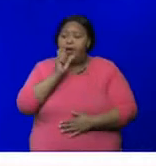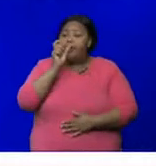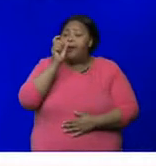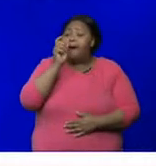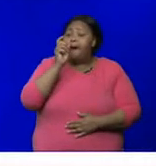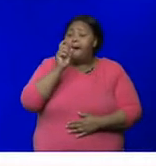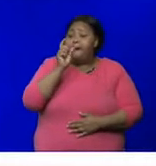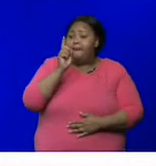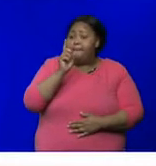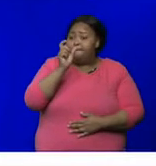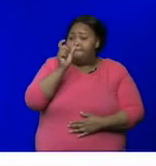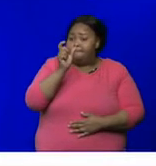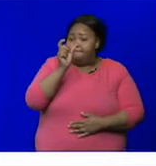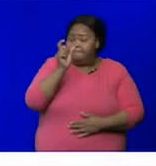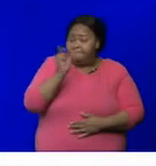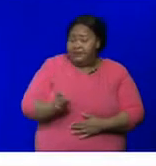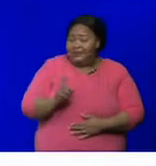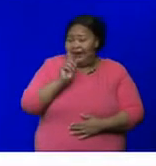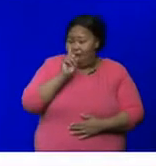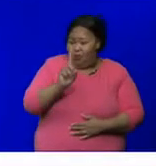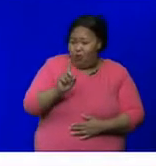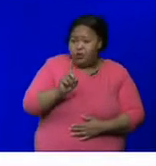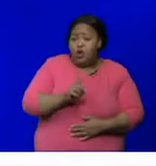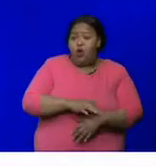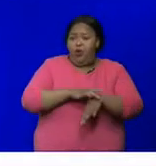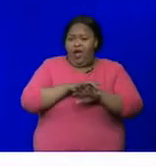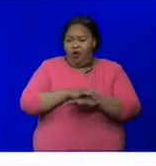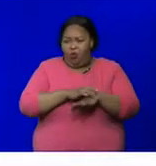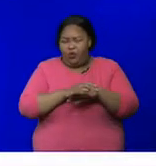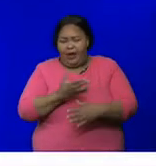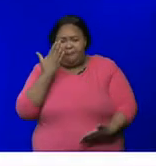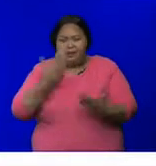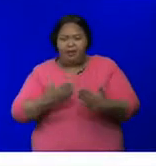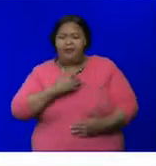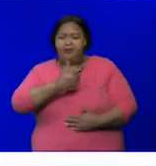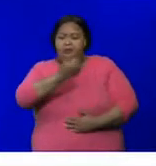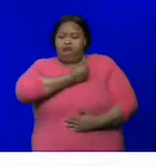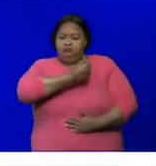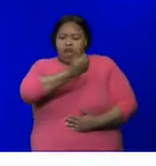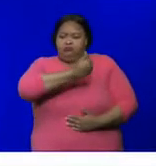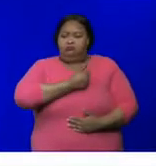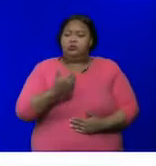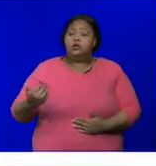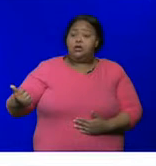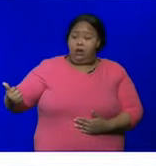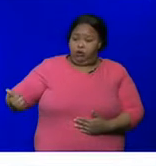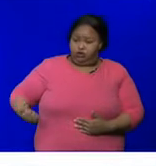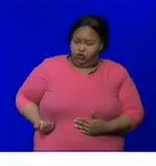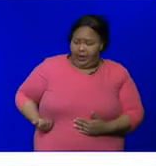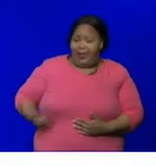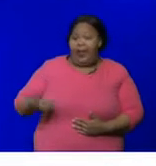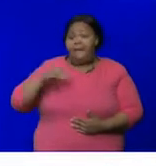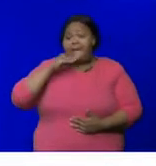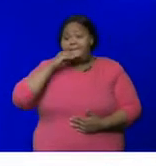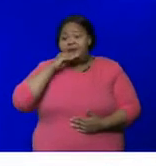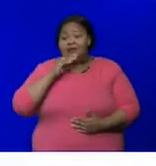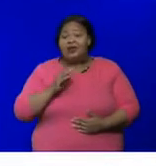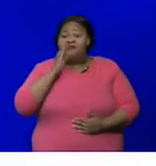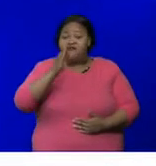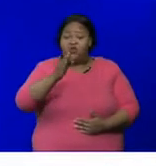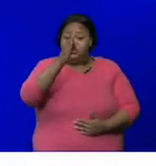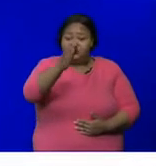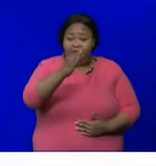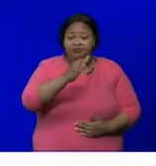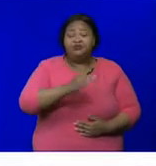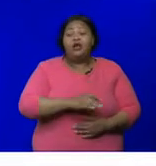risk factors lamabili noma lamathathu lo lokubonakalisa ukuthi noma nini kungambeka engcupheni ukuthi abe naletifo letingathathelwana kufaka